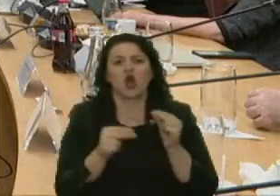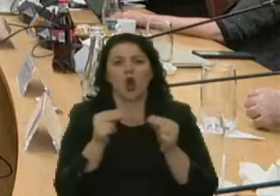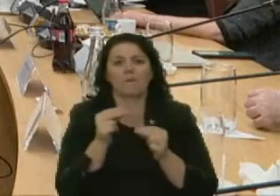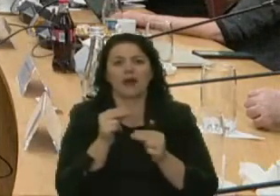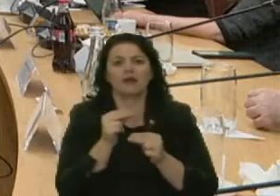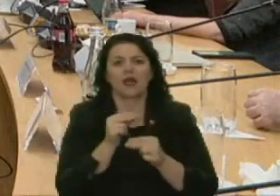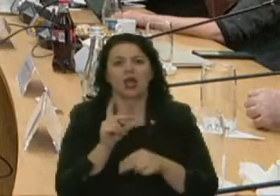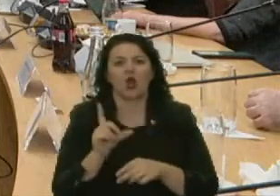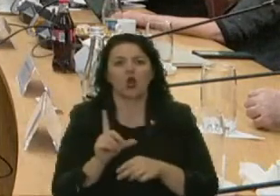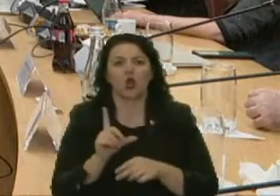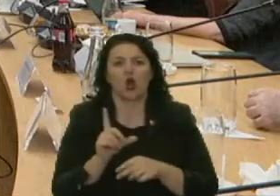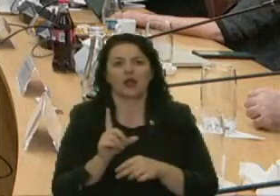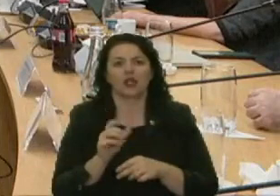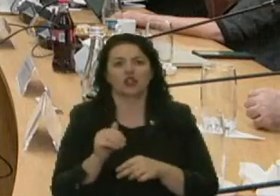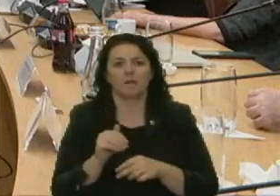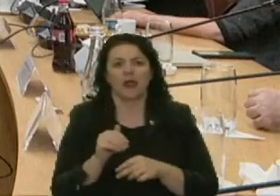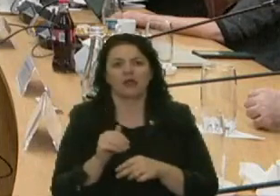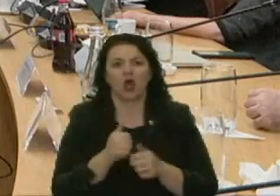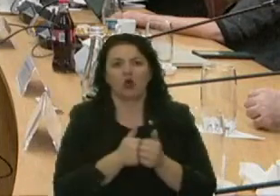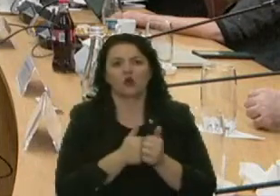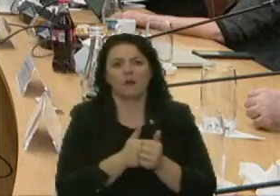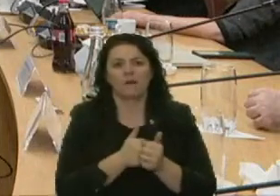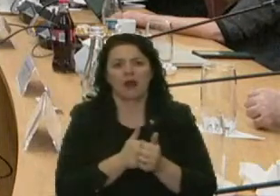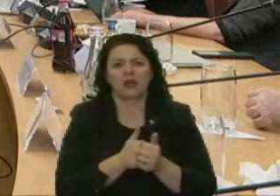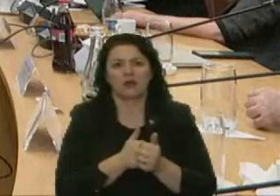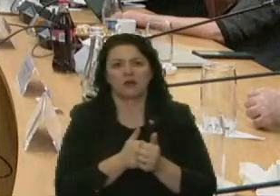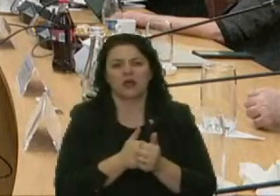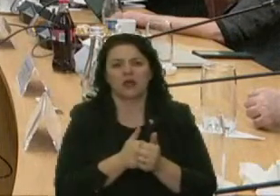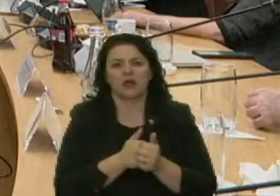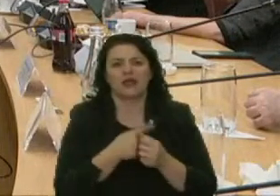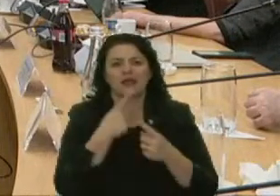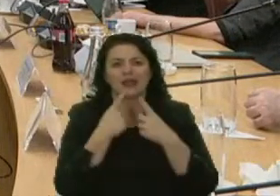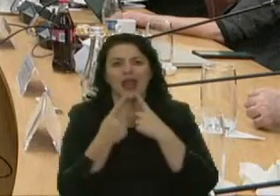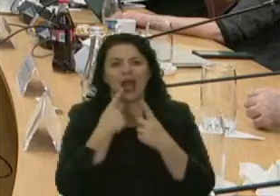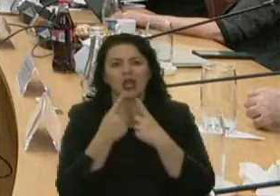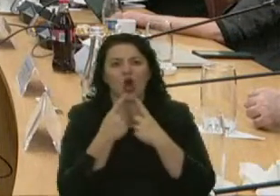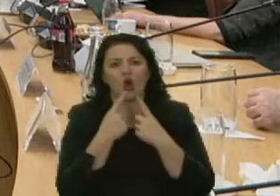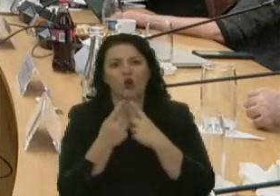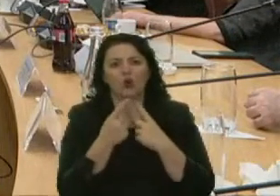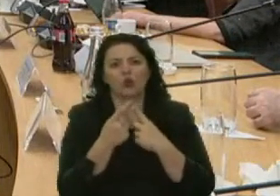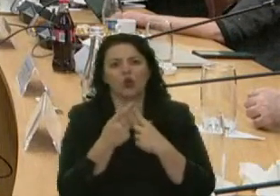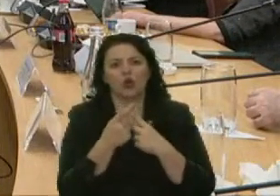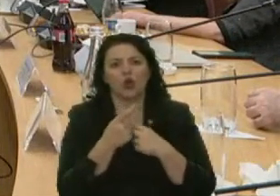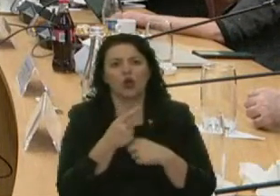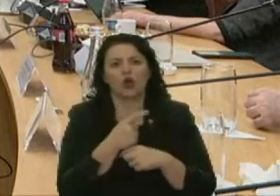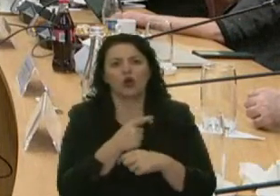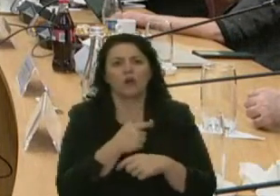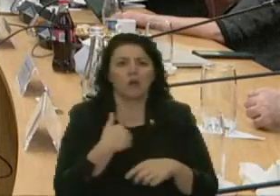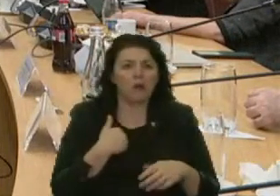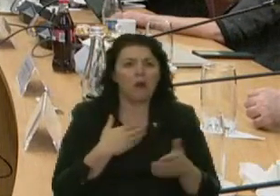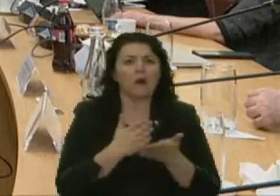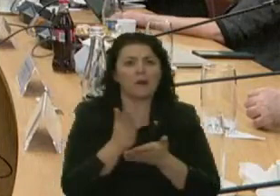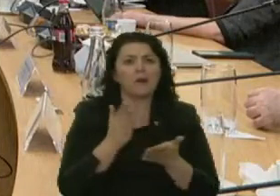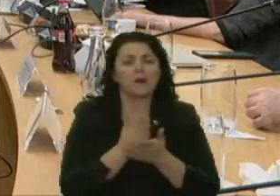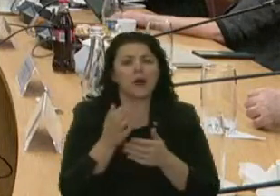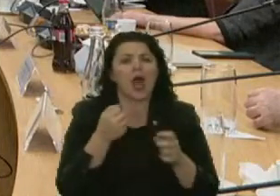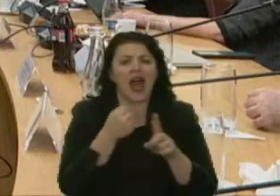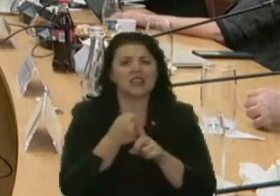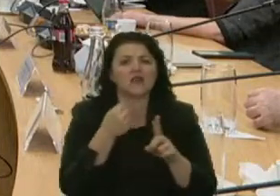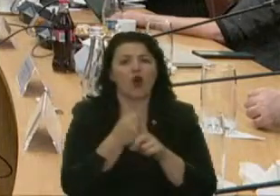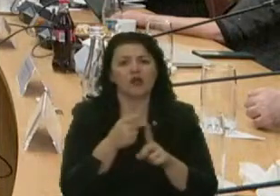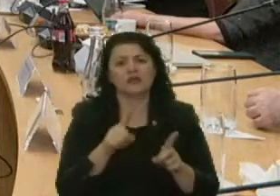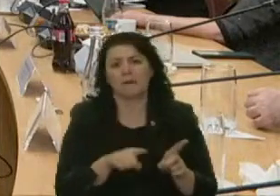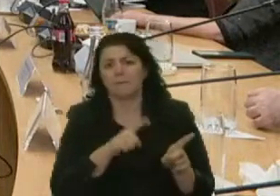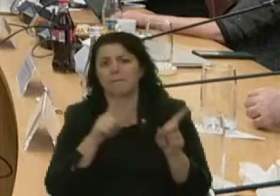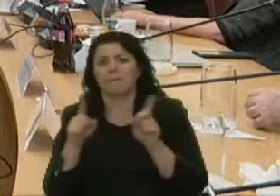lauran și Micki să urmărim puțin și firul de dialog cu primăria în acești ani în care tot am făcut adv Voy pentru trecerea